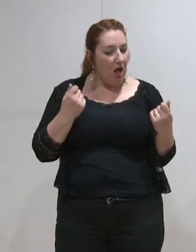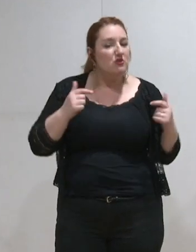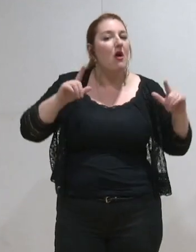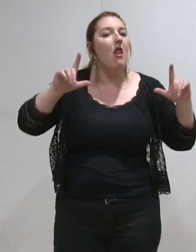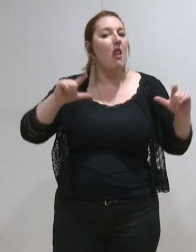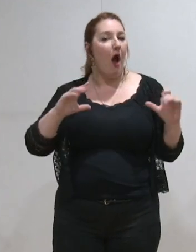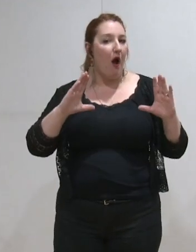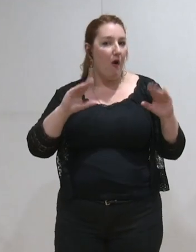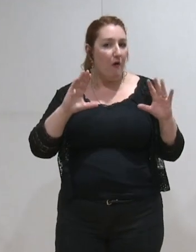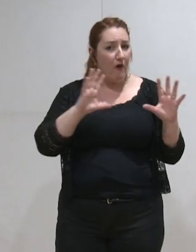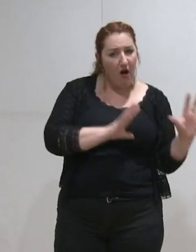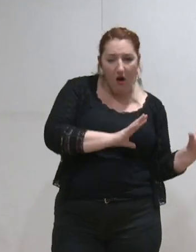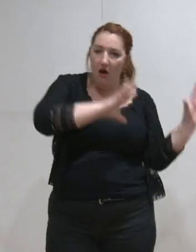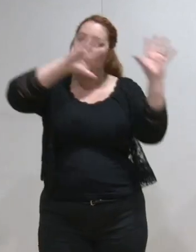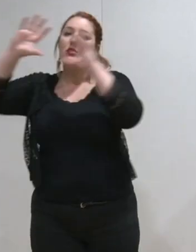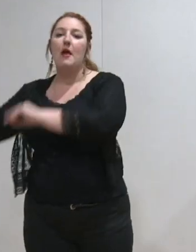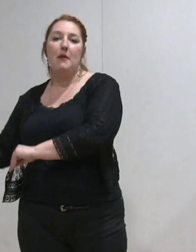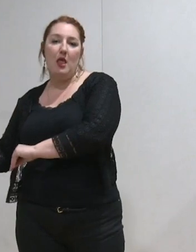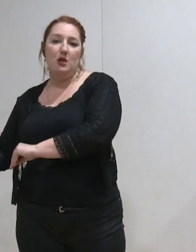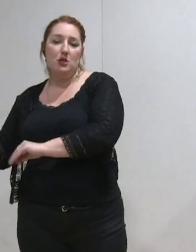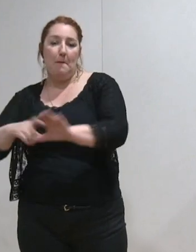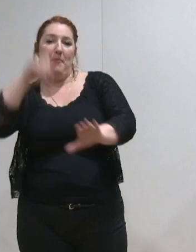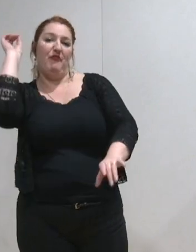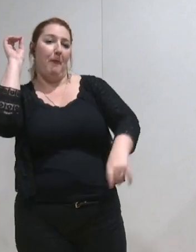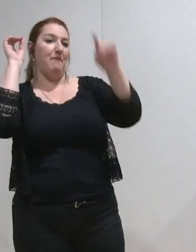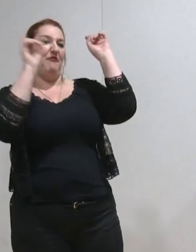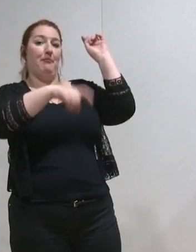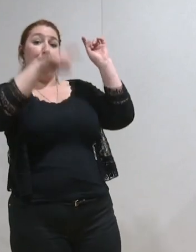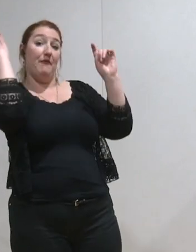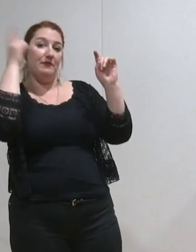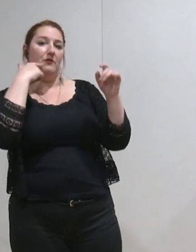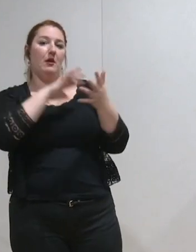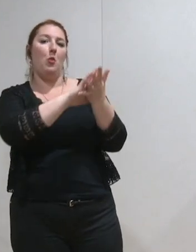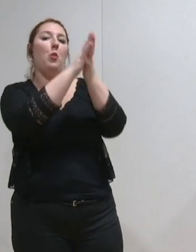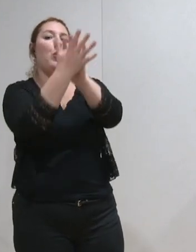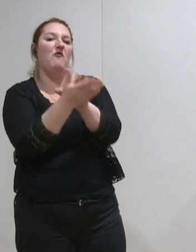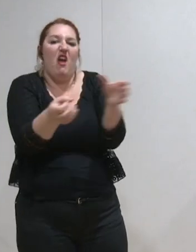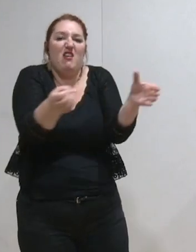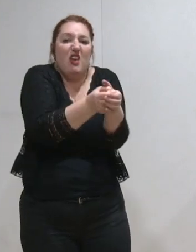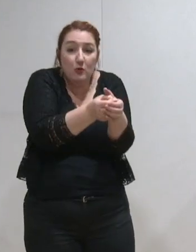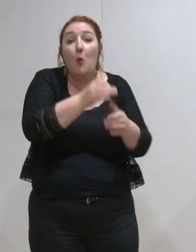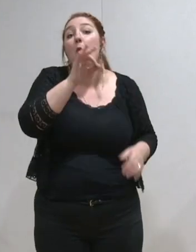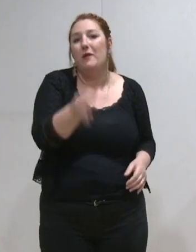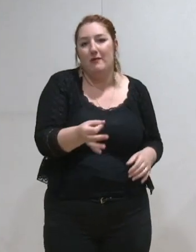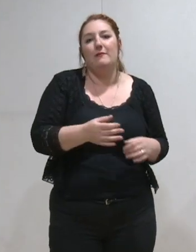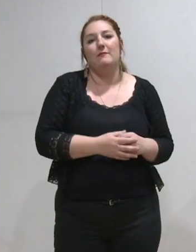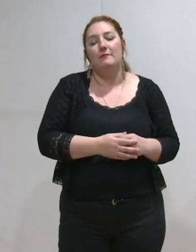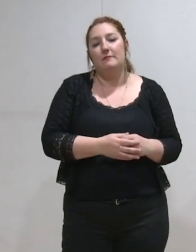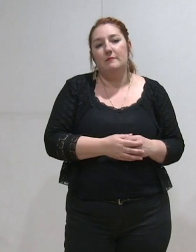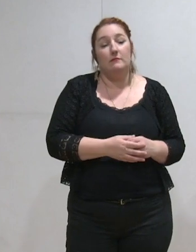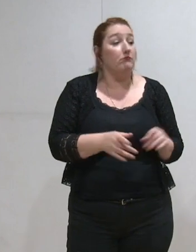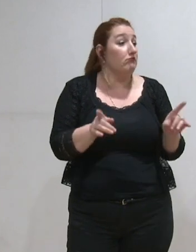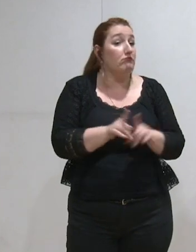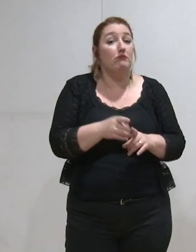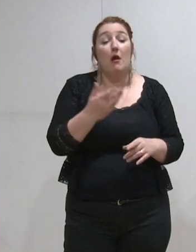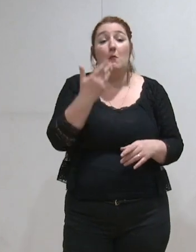vont et à ce moment-là on rentre dans ces logiques de ghetto que qui se sont que chacun a pu constater